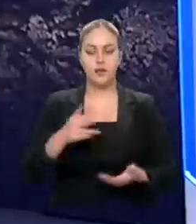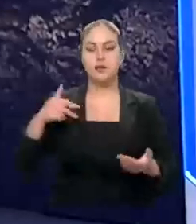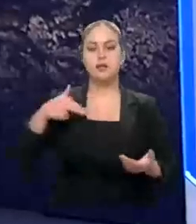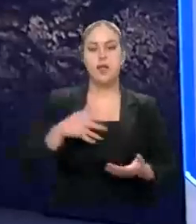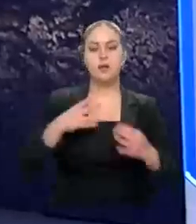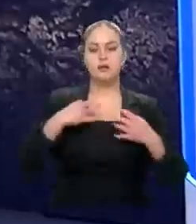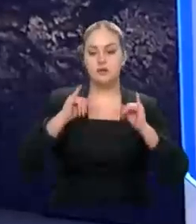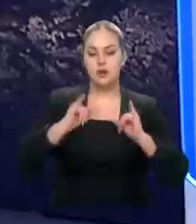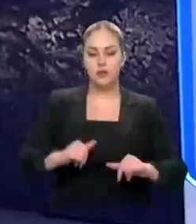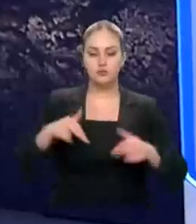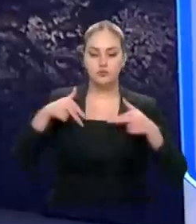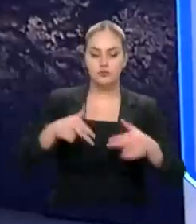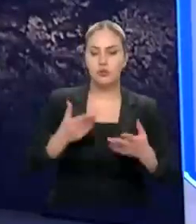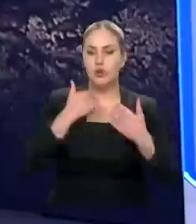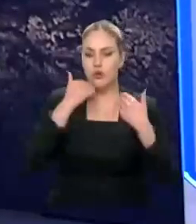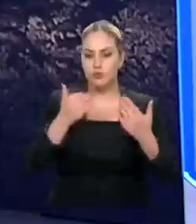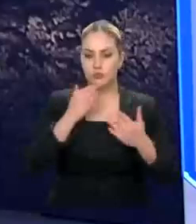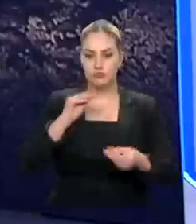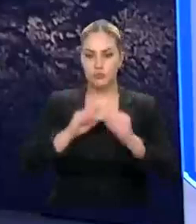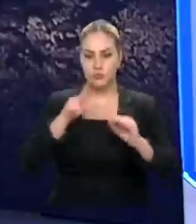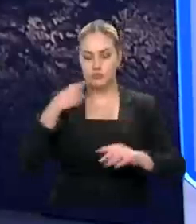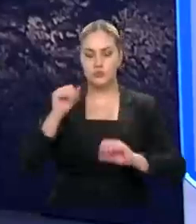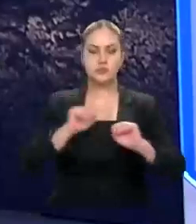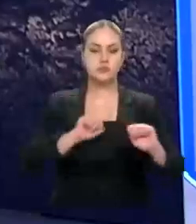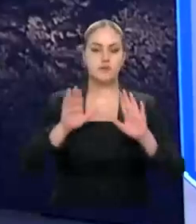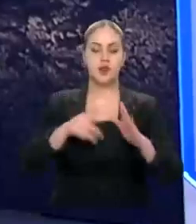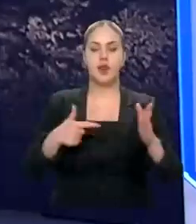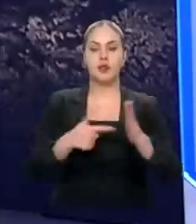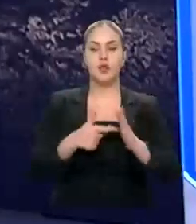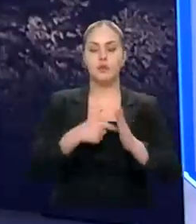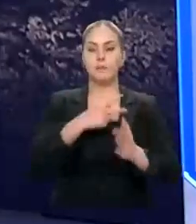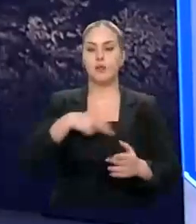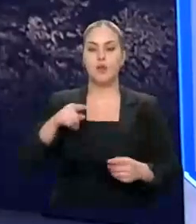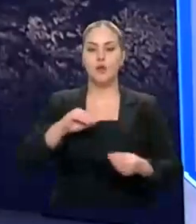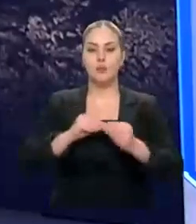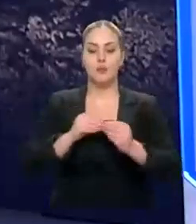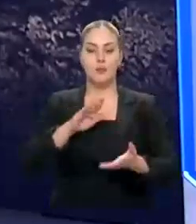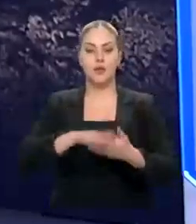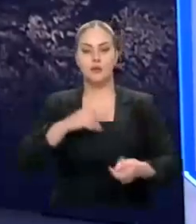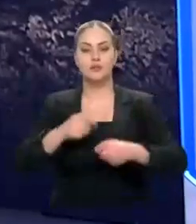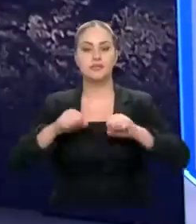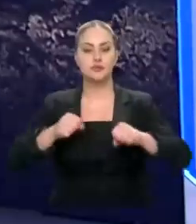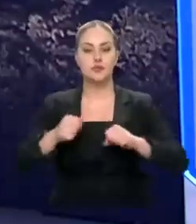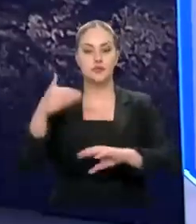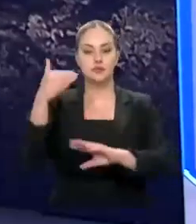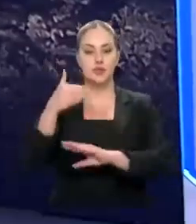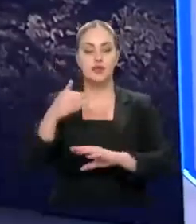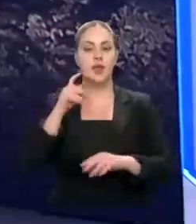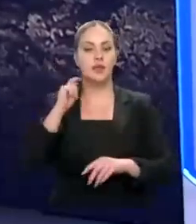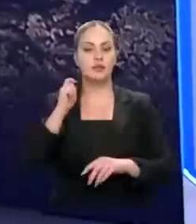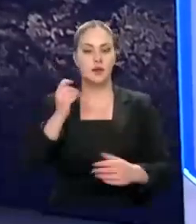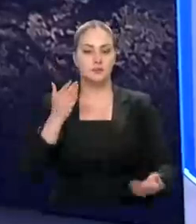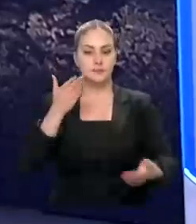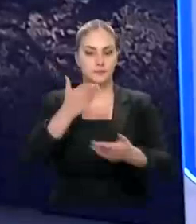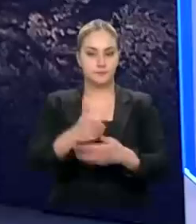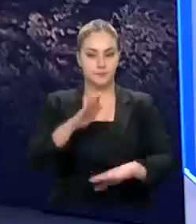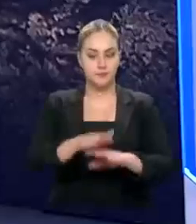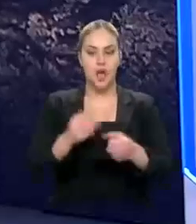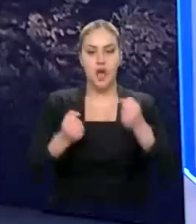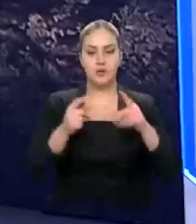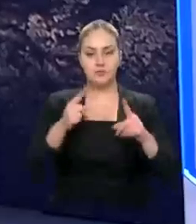dolu. Yayalarda rahat yürüyemedikleri için isyan ediyor. Kadıköy Belediyesi o soruna el attı. Skuter şirketlerine